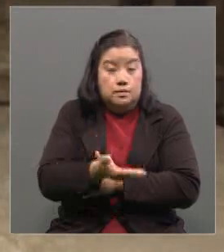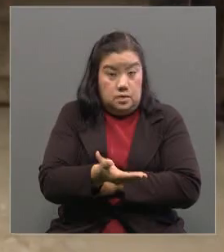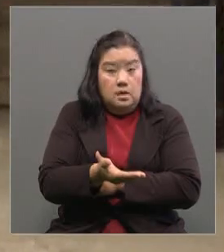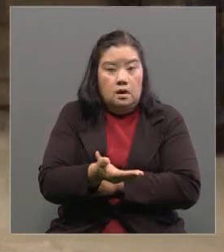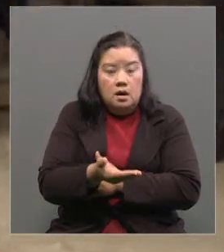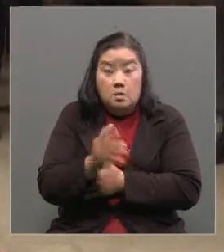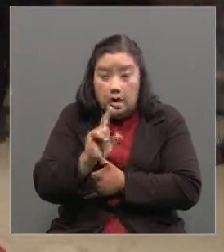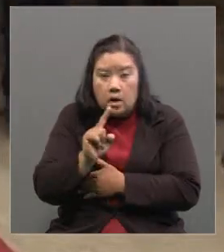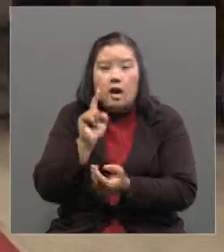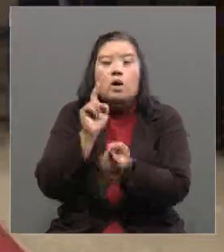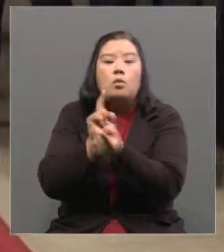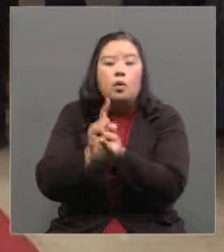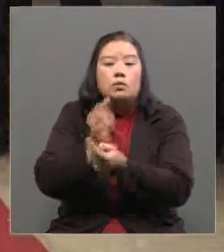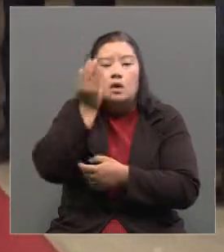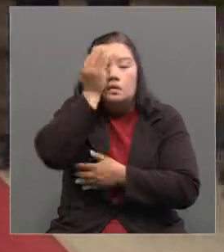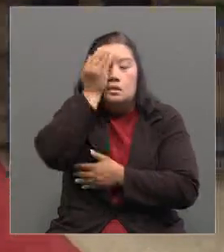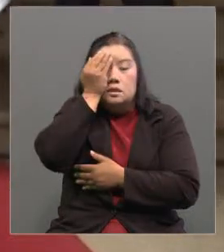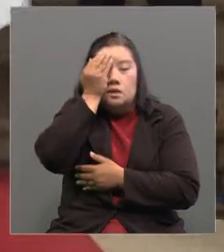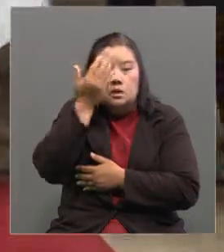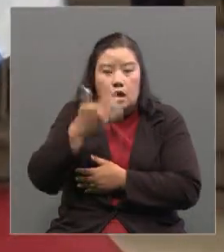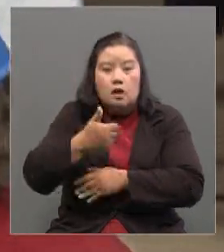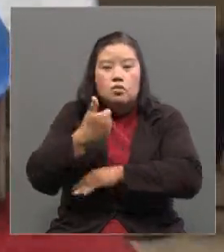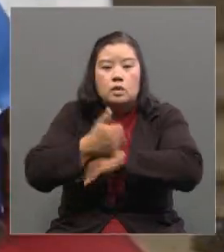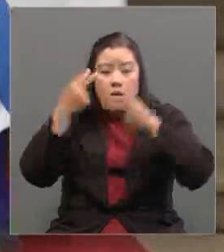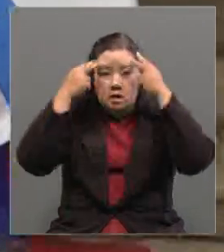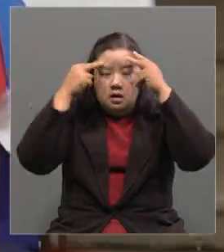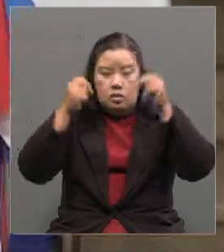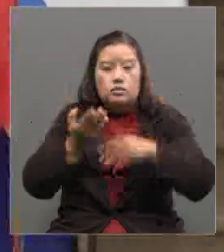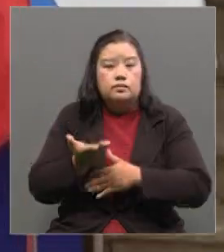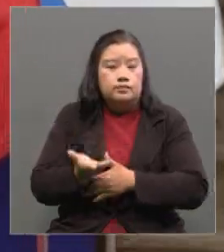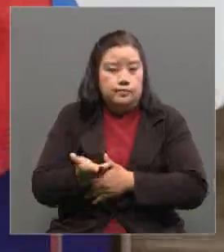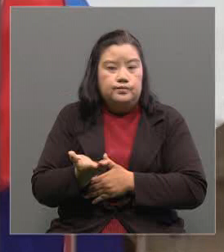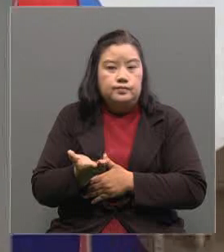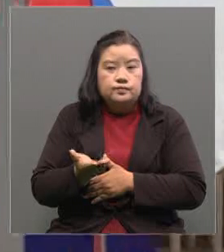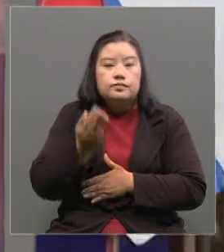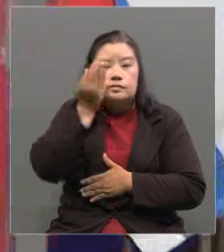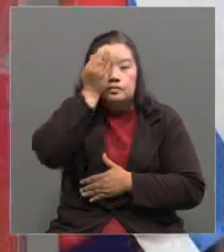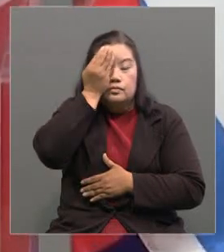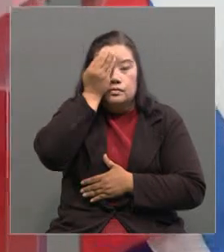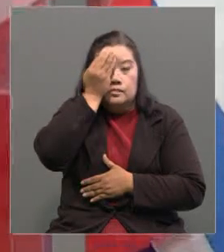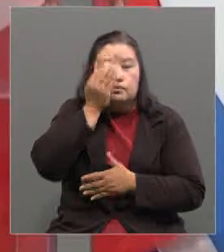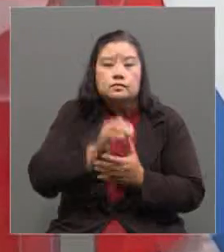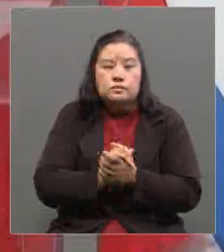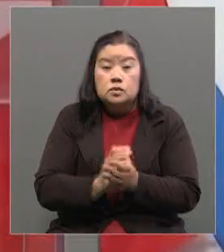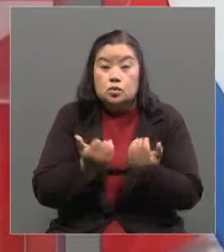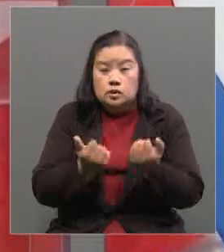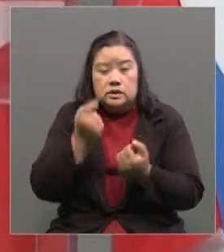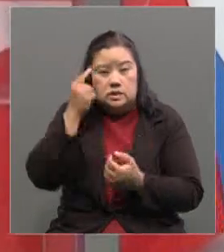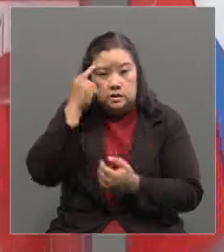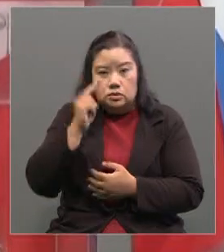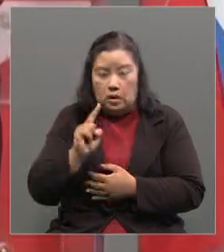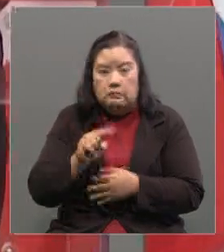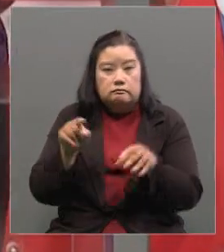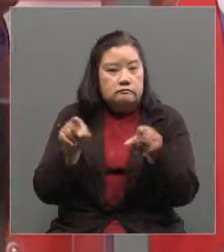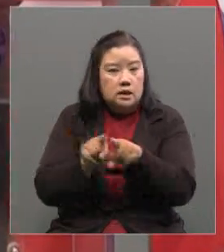เดินทางไปเยนกรุงเทลอาวีฟนะคะแล้วก็ได้เข้าพบกับนายกรัฐมนตรีเบนจามินเนทันยาฮูแห่งอิสราเอลนั้นก็มีความเห็นที่แข็ง